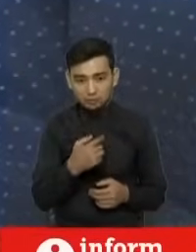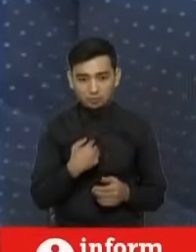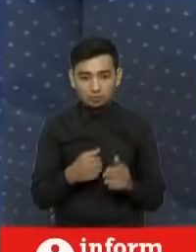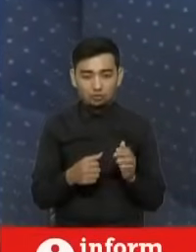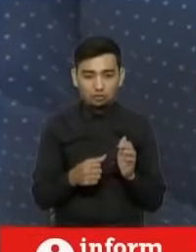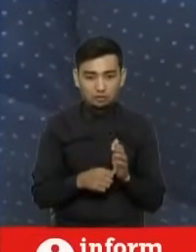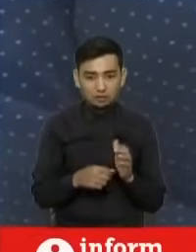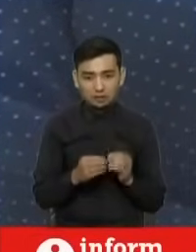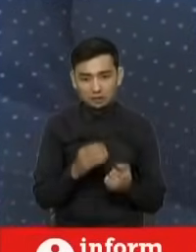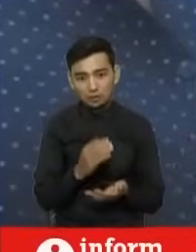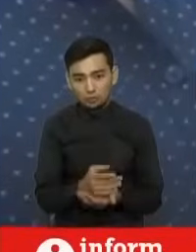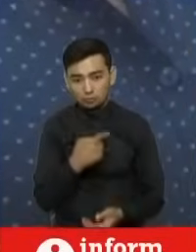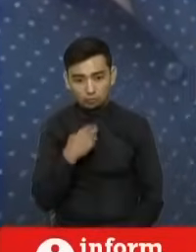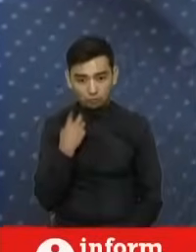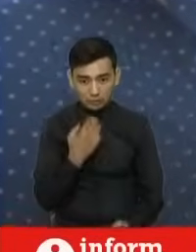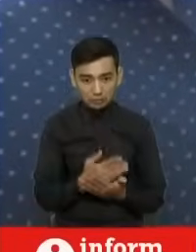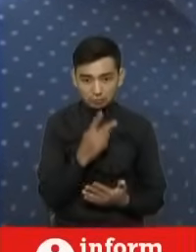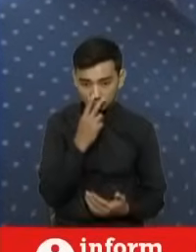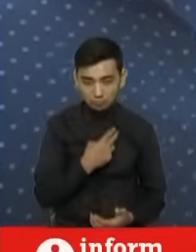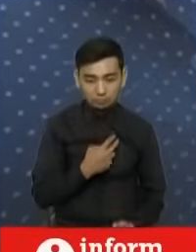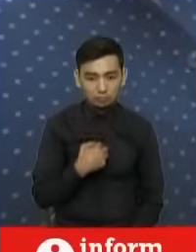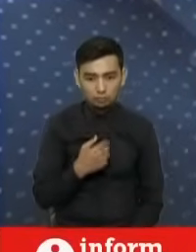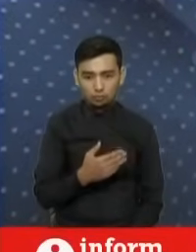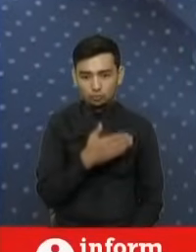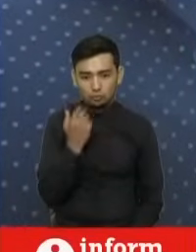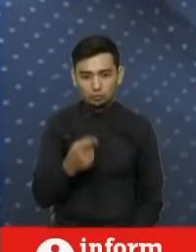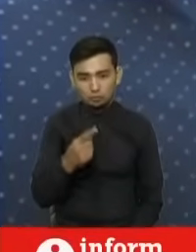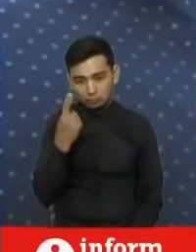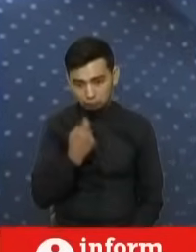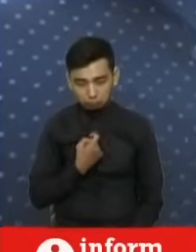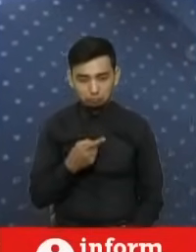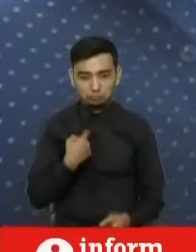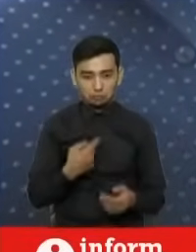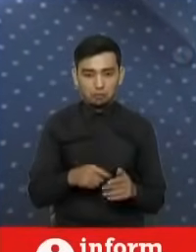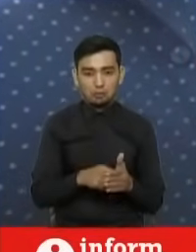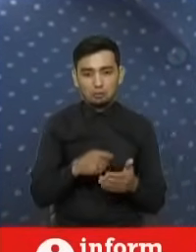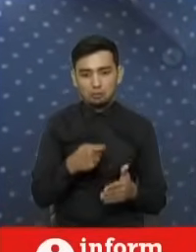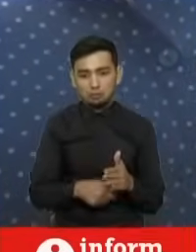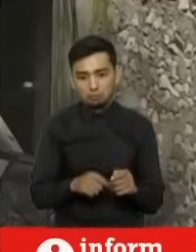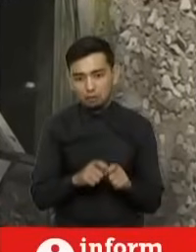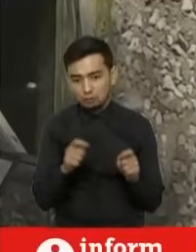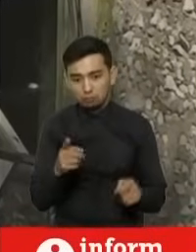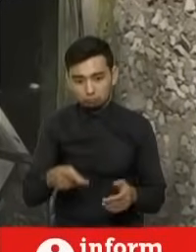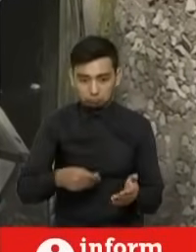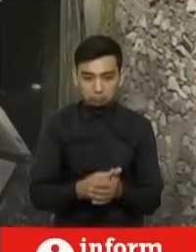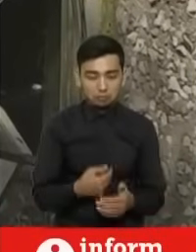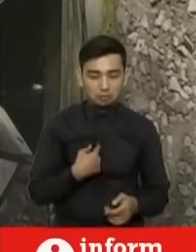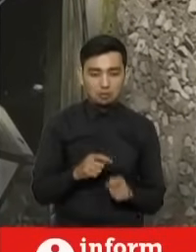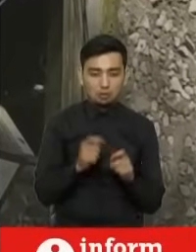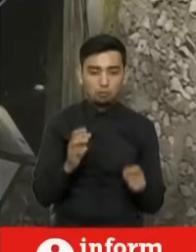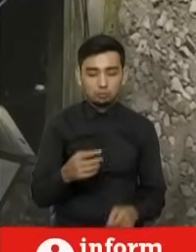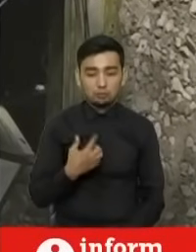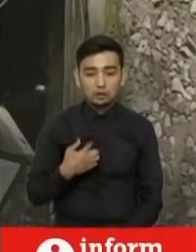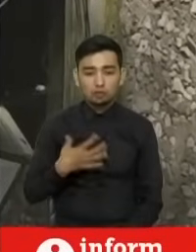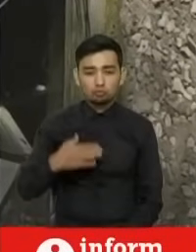есть долг? Он посмотрел, говорит, нету. Он мне говорит, ну оплатите, говорит, я вам разблокирую. Я говорю, почему я должна чей-то долг оплачивать? В такой ситуации